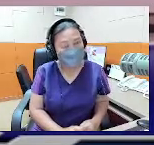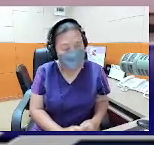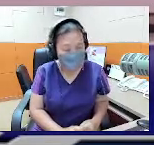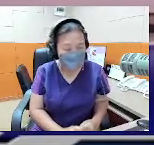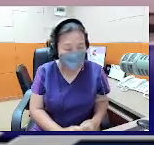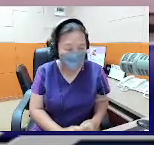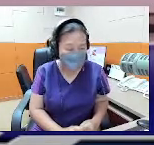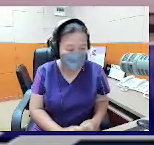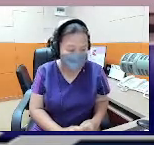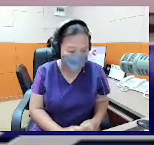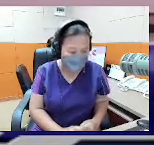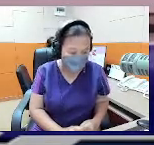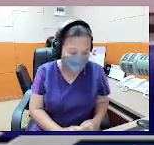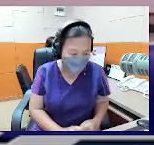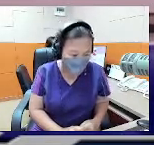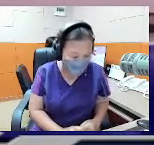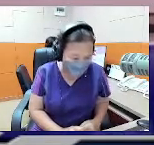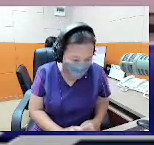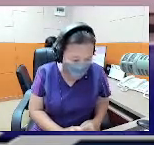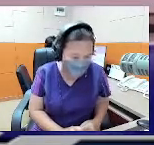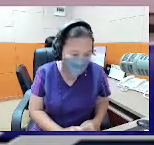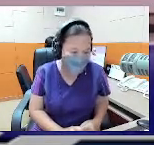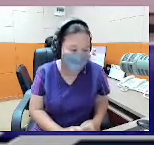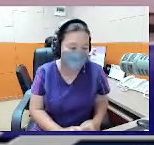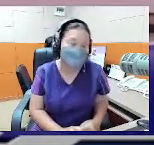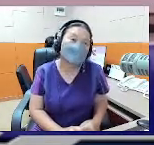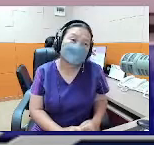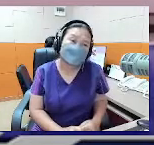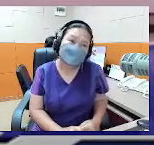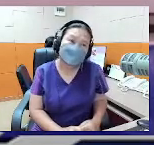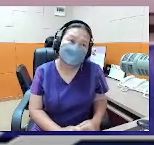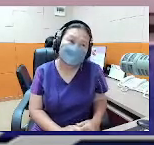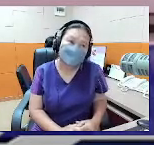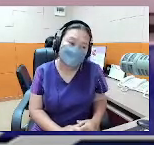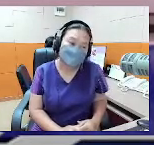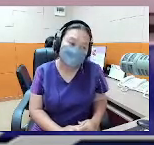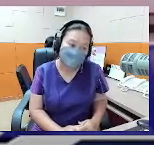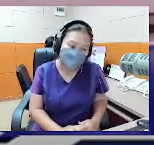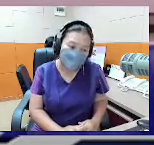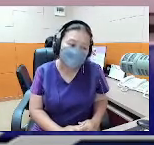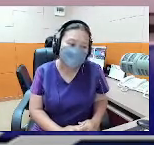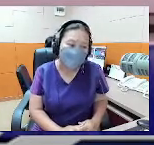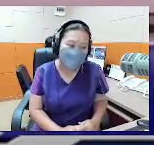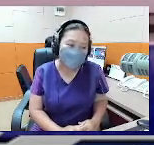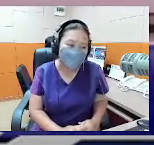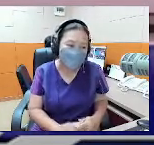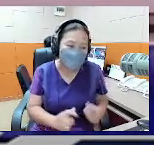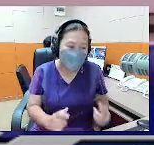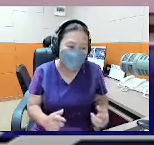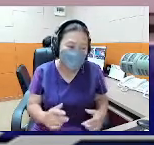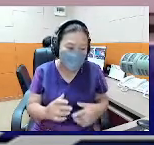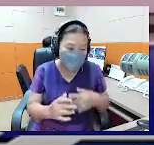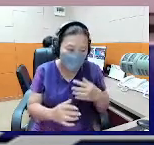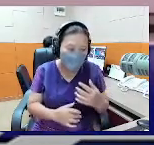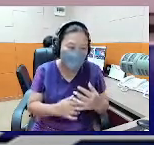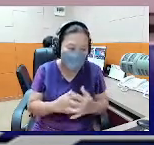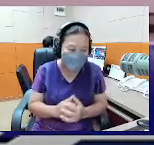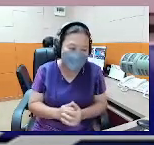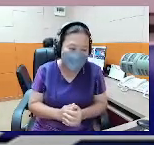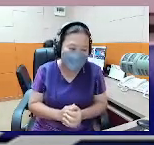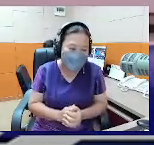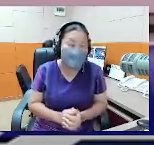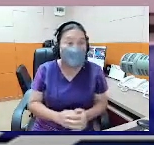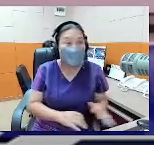นะคะที่ในเรื่องของการใช้เทคโนโลยีในการทำธุรกิจอาหารค่ะ ค่ะแสดงว่าคนที่จบตรง